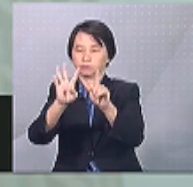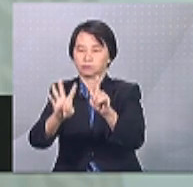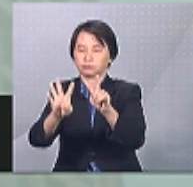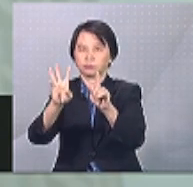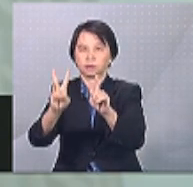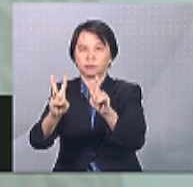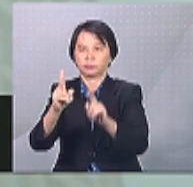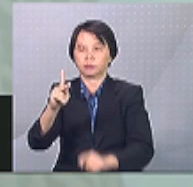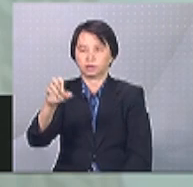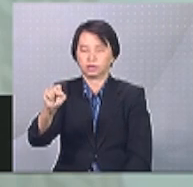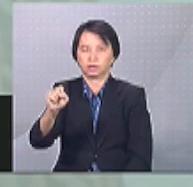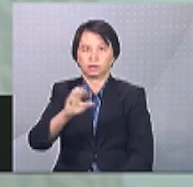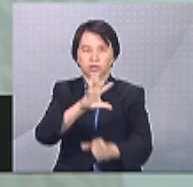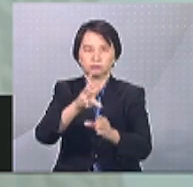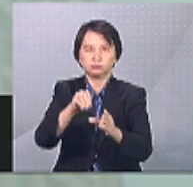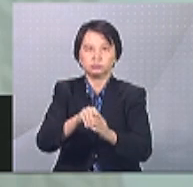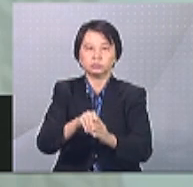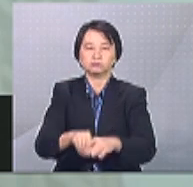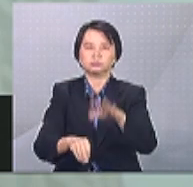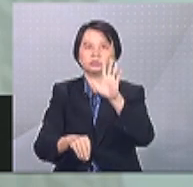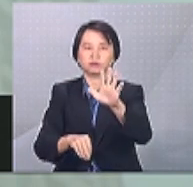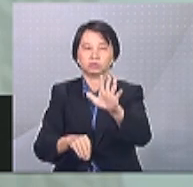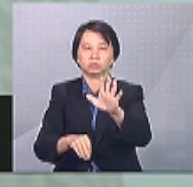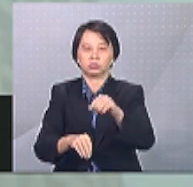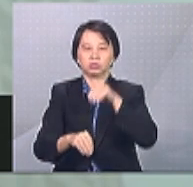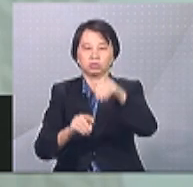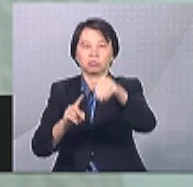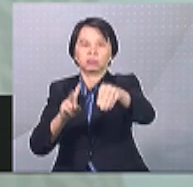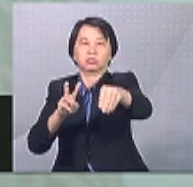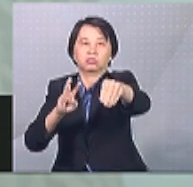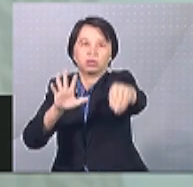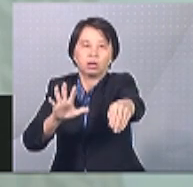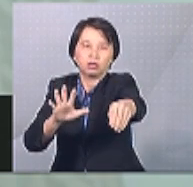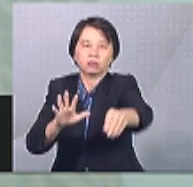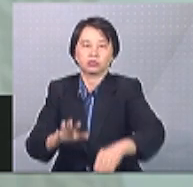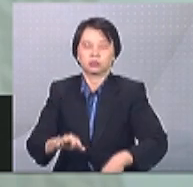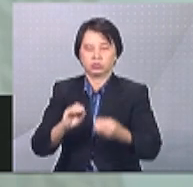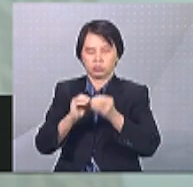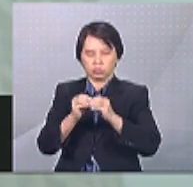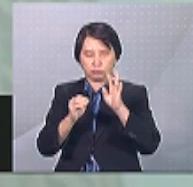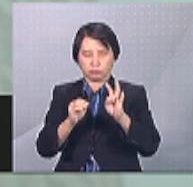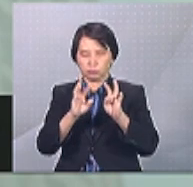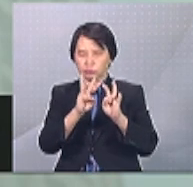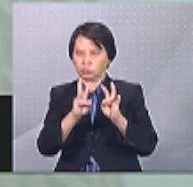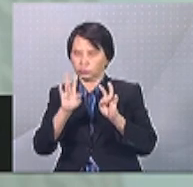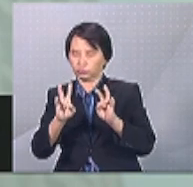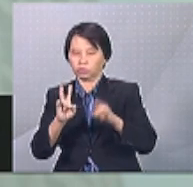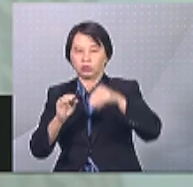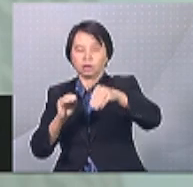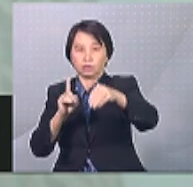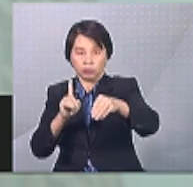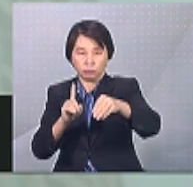1,946 kes, melibatkan 5 generasi. Kes indeks ialah 767, generasi